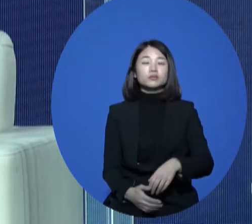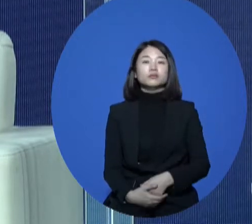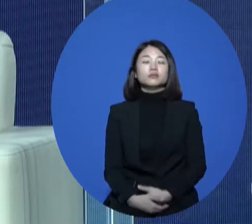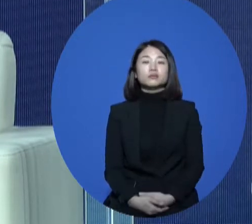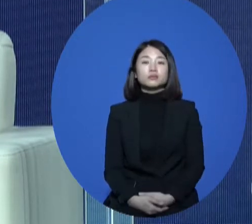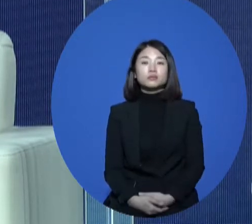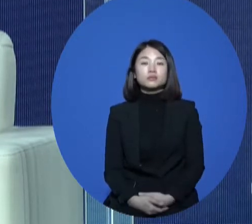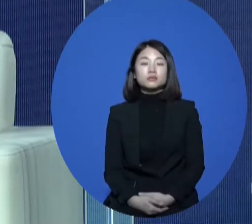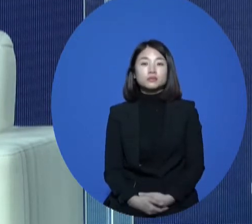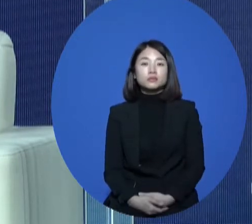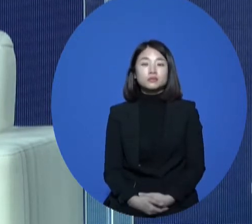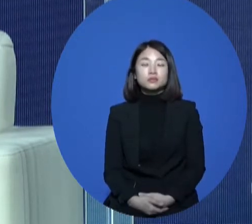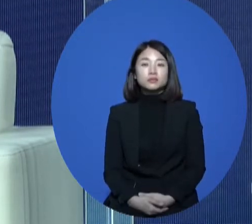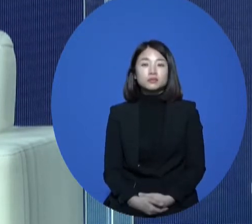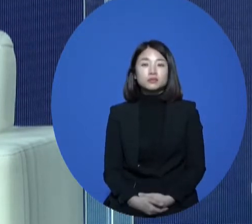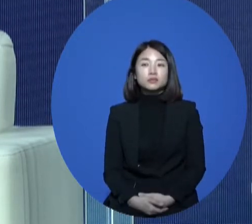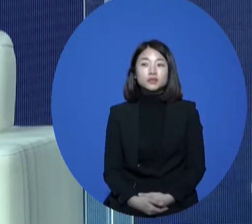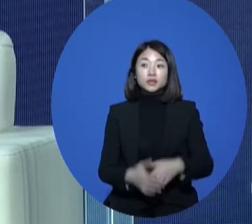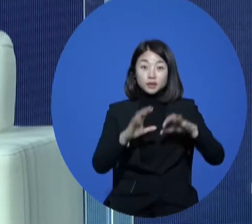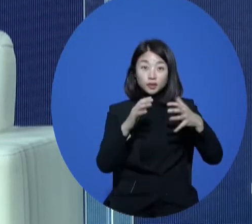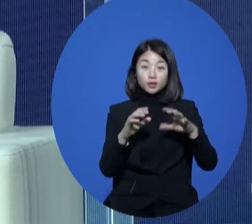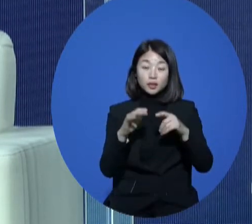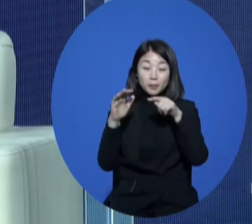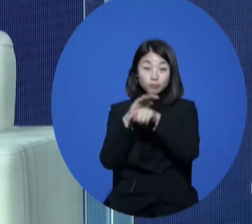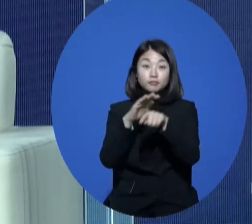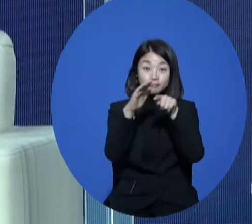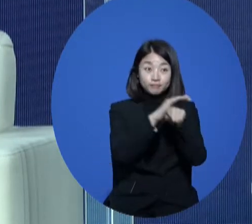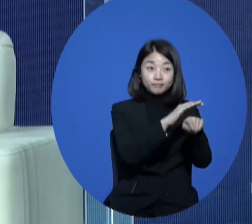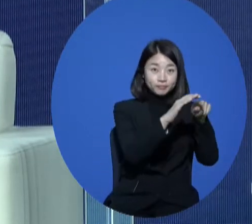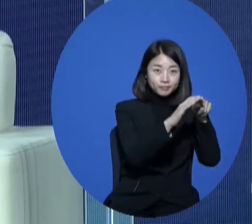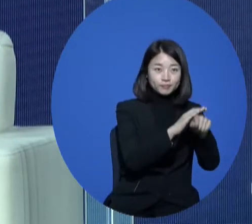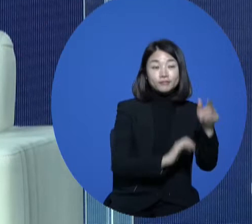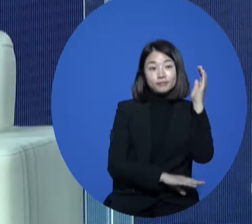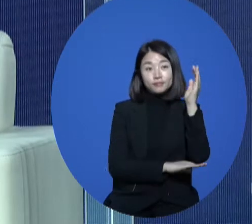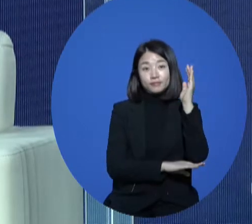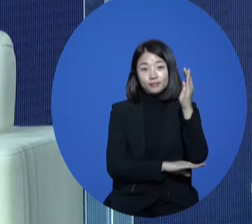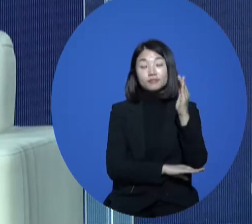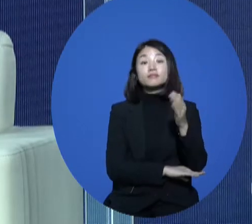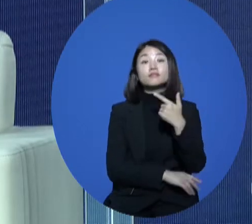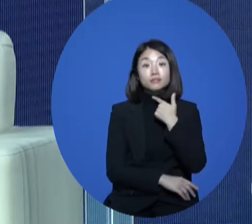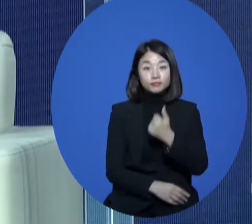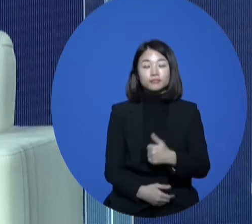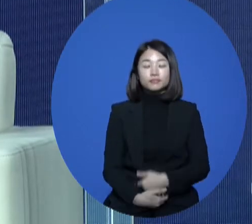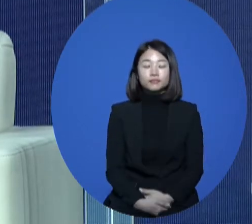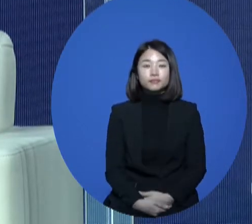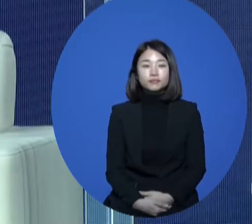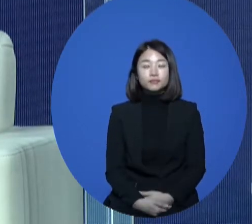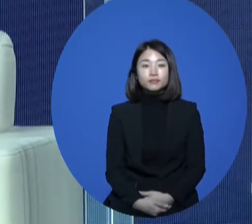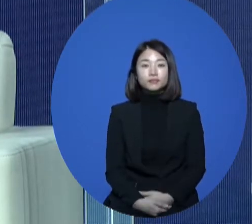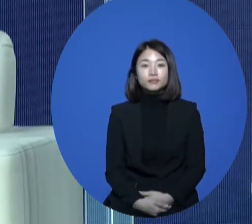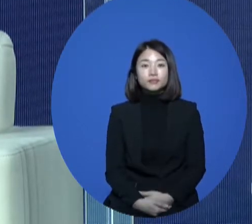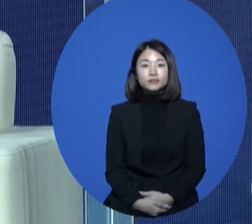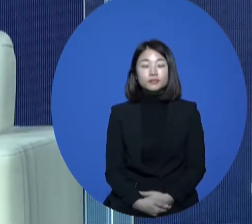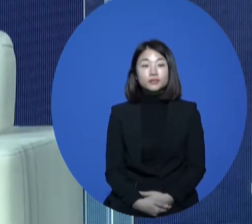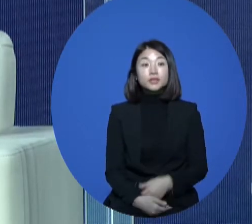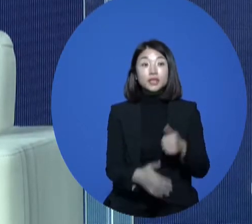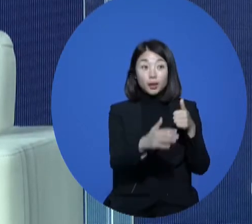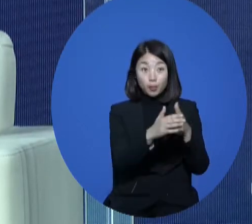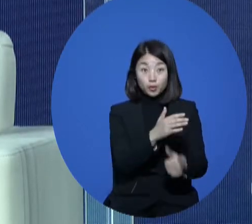타지키스탄, 방글라데시 등 전 세계 여러 국가를 방문하면서 강연을 펼치시고 있다고 합니다. 유카